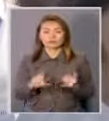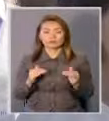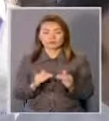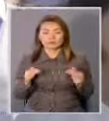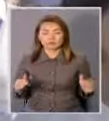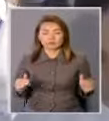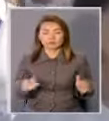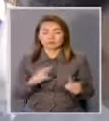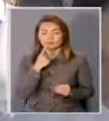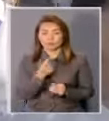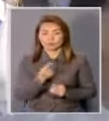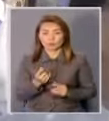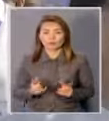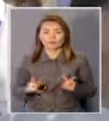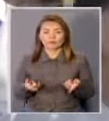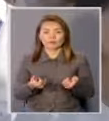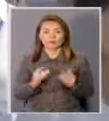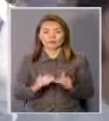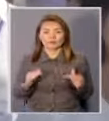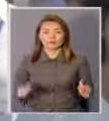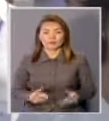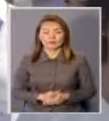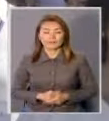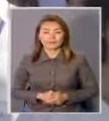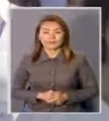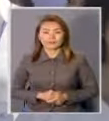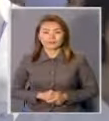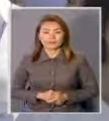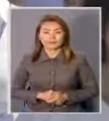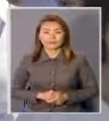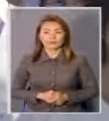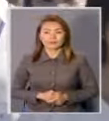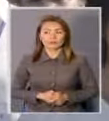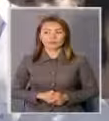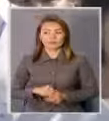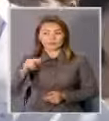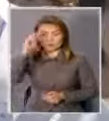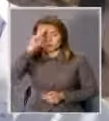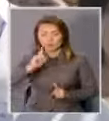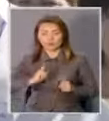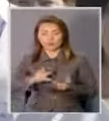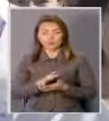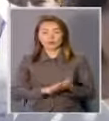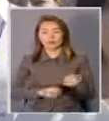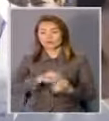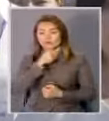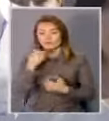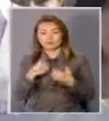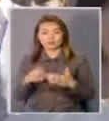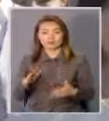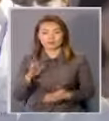кішкентай 1-ші сыныпқа қадам басып жатырған бүлдіршіндеріміз тарыдай болып білім ордасына кіріп, ертең таудай болып